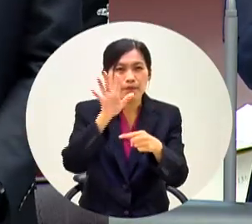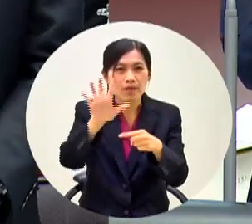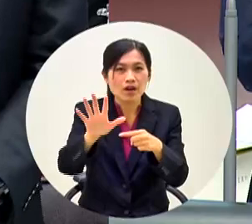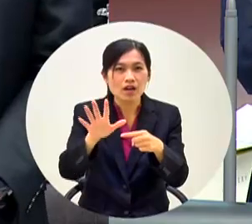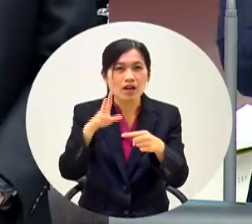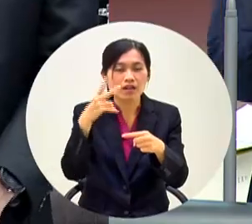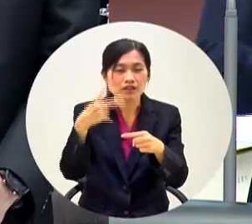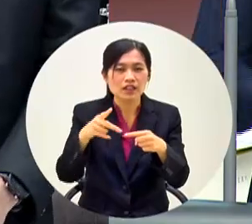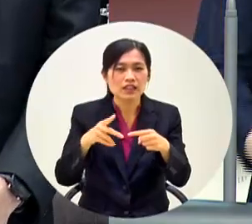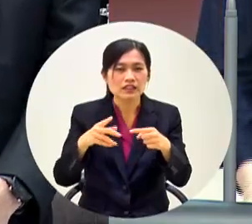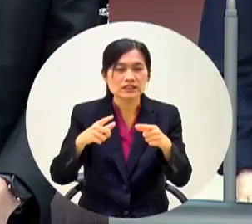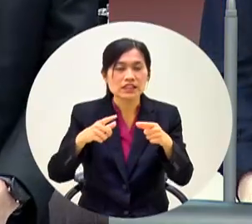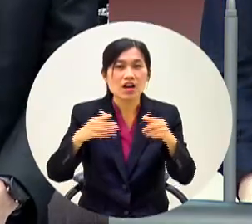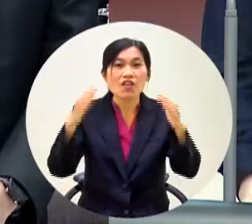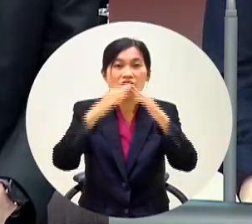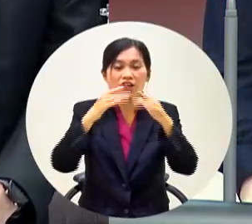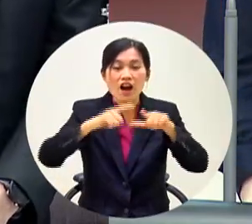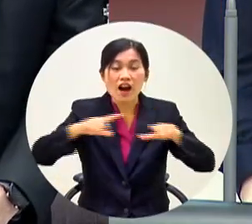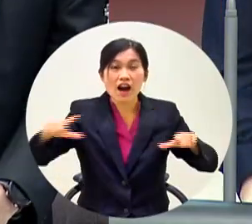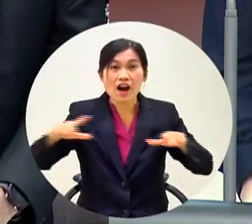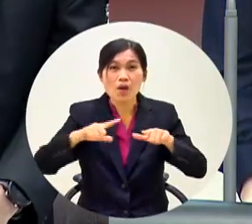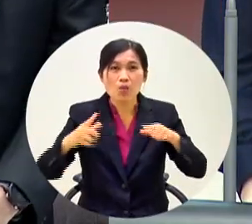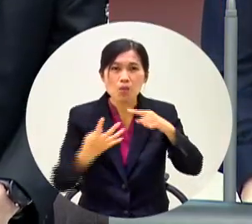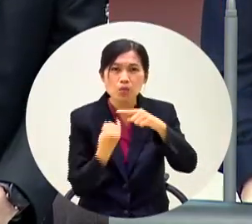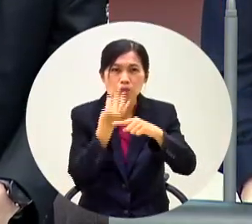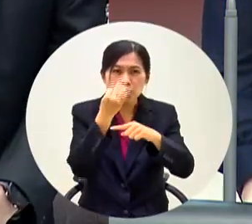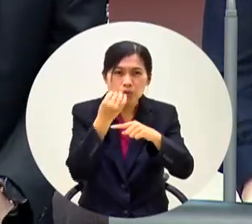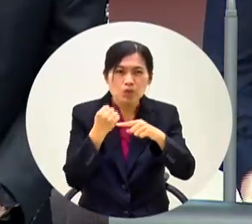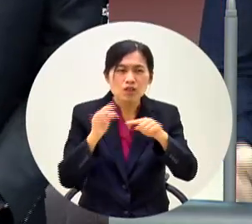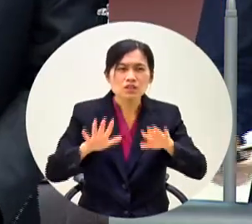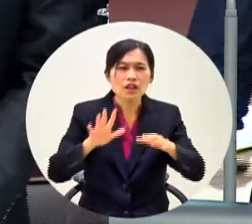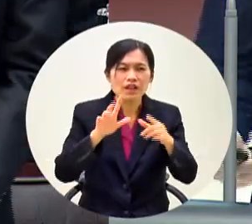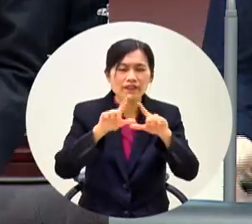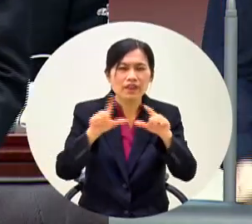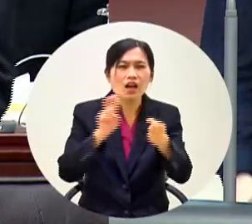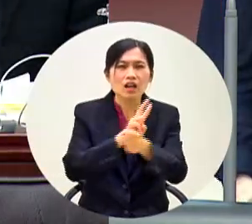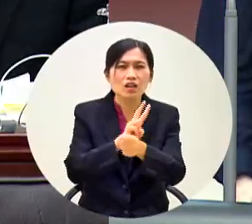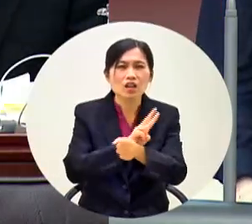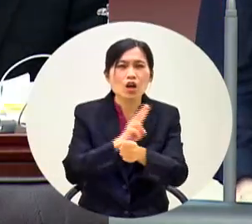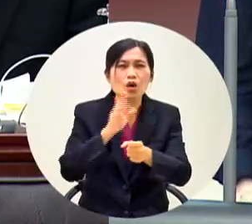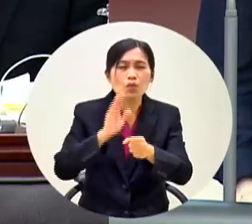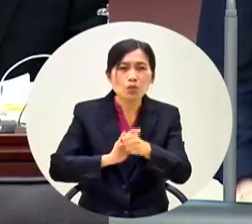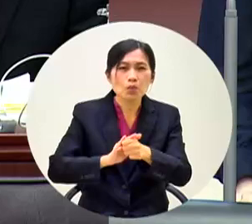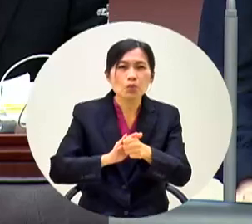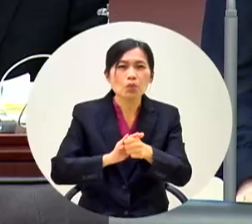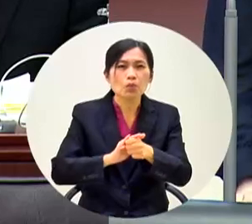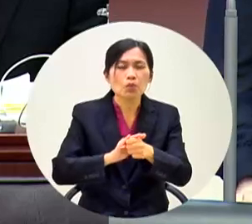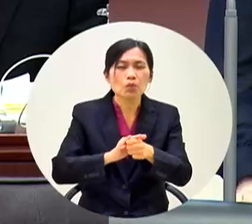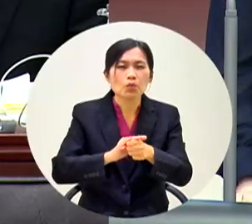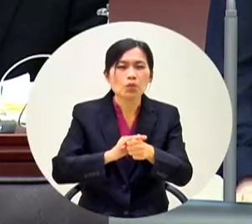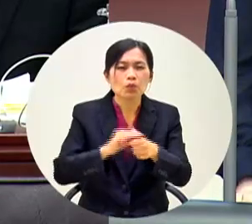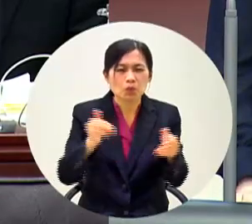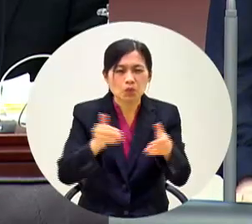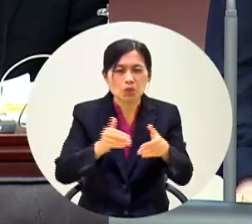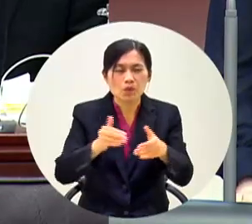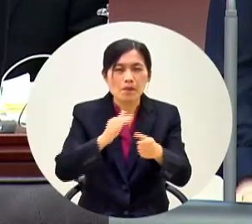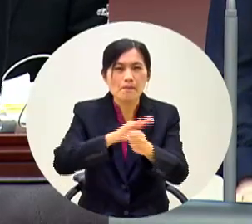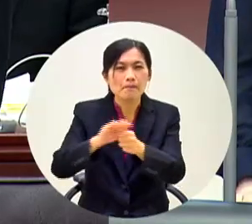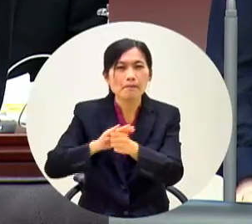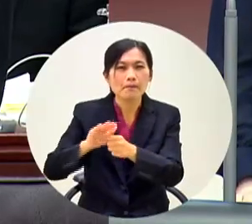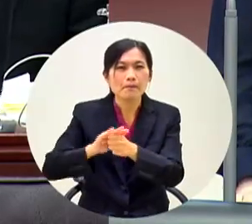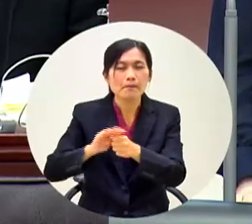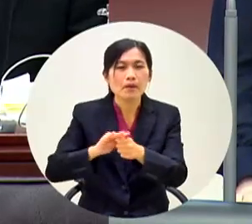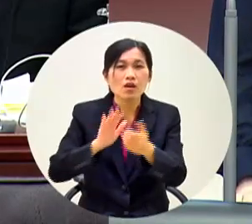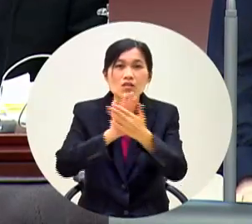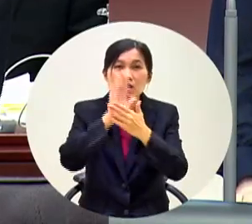道，其实大林埔的房子已经都起到摸摸摸了，我有多少坪，我就是盖到多少坪。所以呢，将来其实在建蔽率